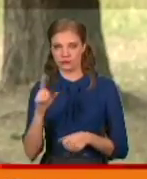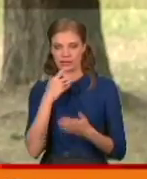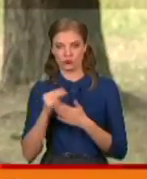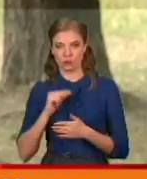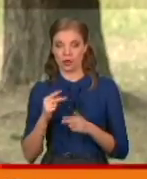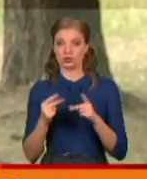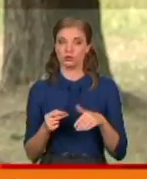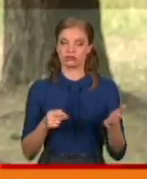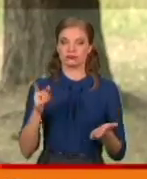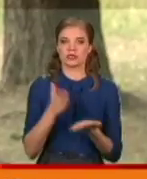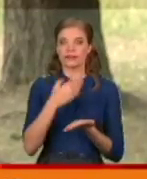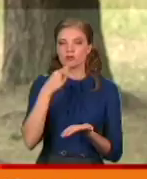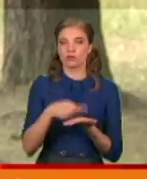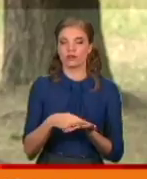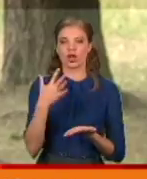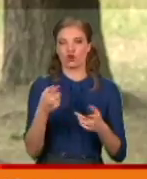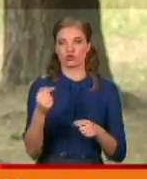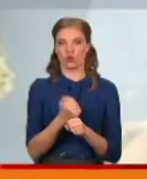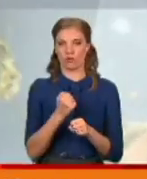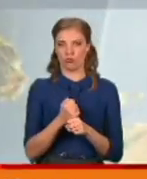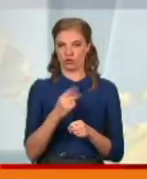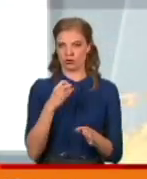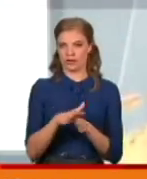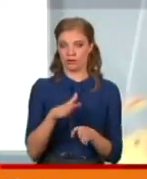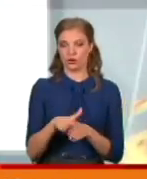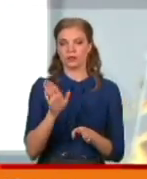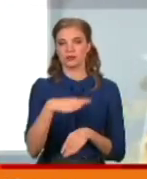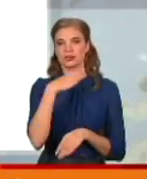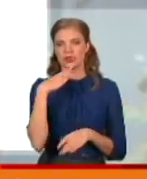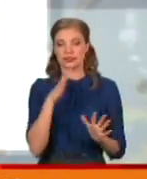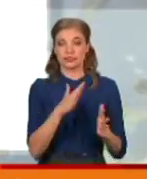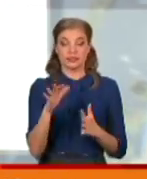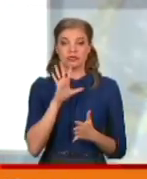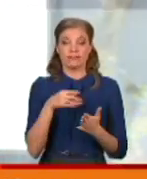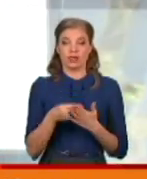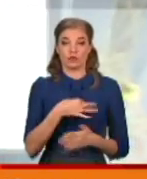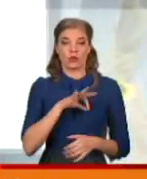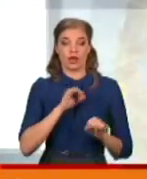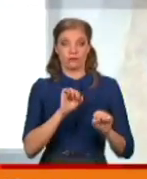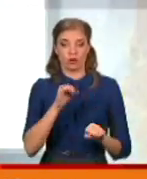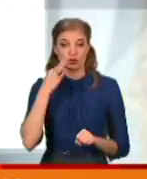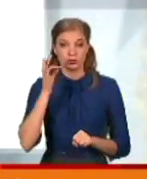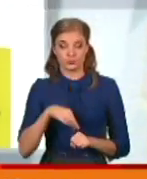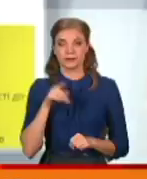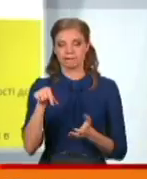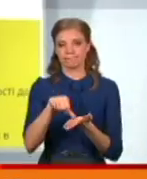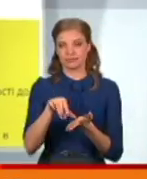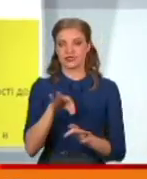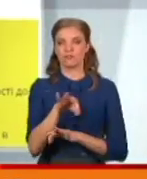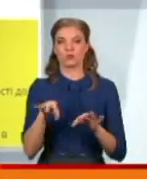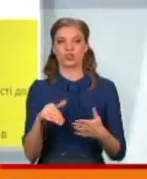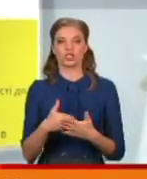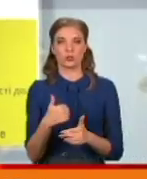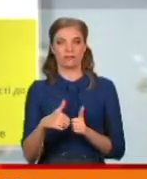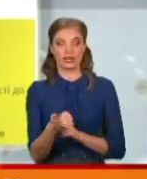з іншої сторони, він несе відповідальність, якщо він цю роботу саботує. Після десятків історій із власного адвокатського досвіду Андрій взяв участь у проєкті